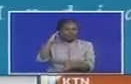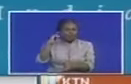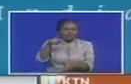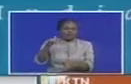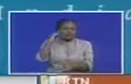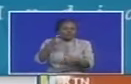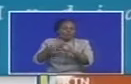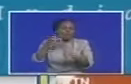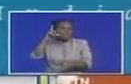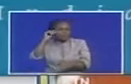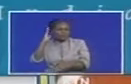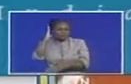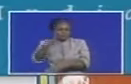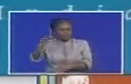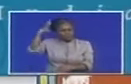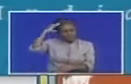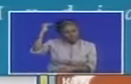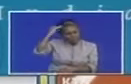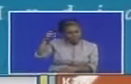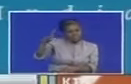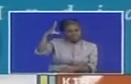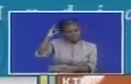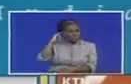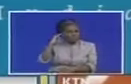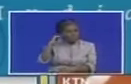iliyepigwa kutoka Mombasa kuelekea Somalia, simu